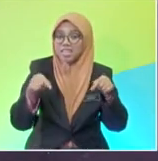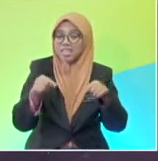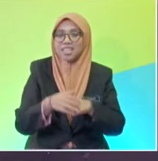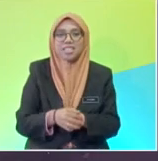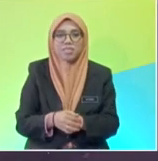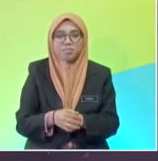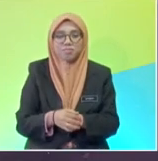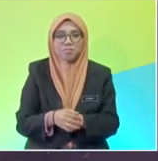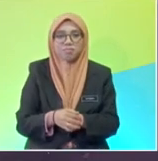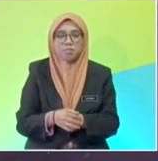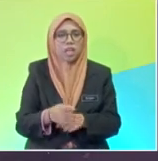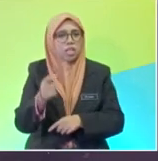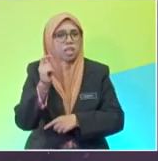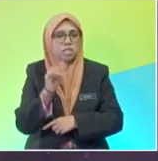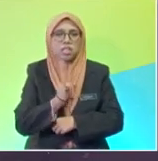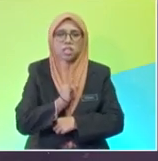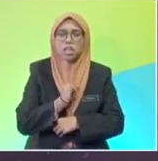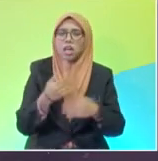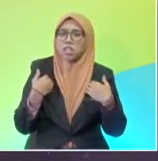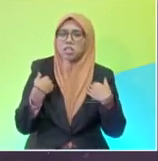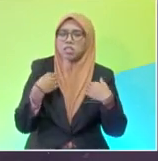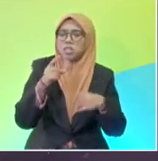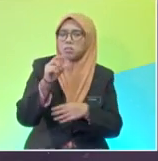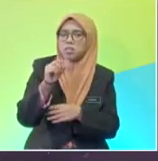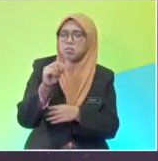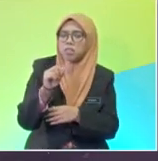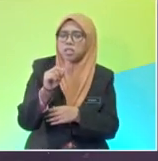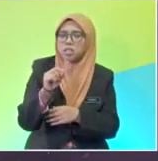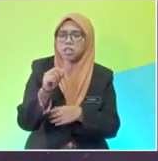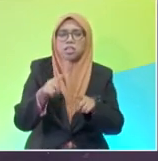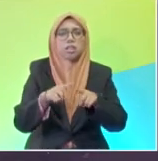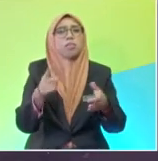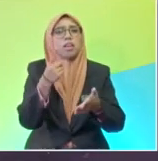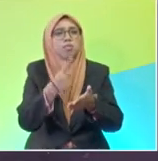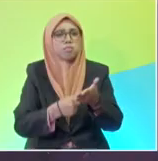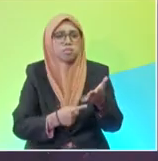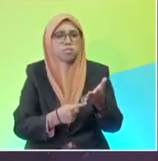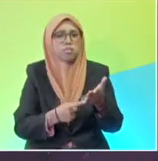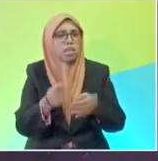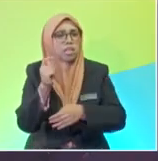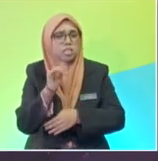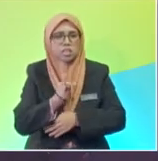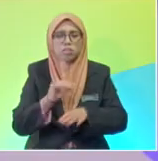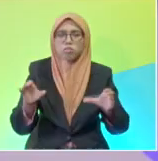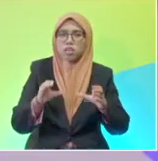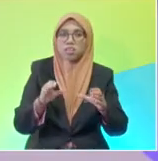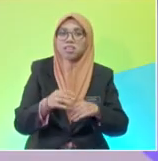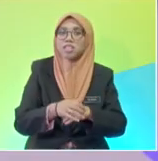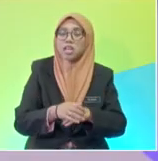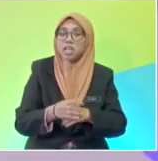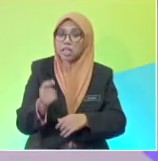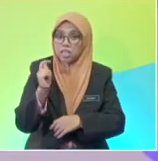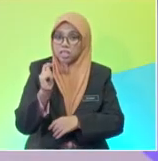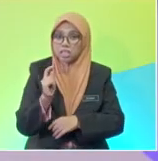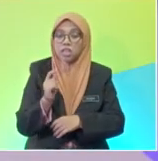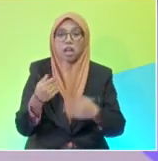tadi saya ada tampal-tampal-tampal. Tapi mungkin kawan-kawan dekat rumah nak tahu apa tu sebenarnya. Kan, tadi ada objek yang kita buat